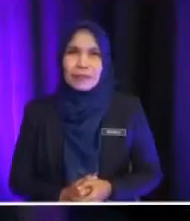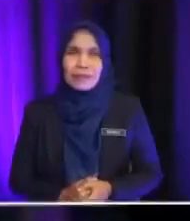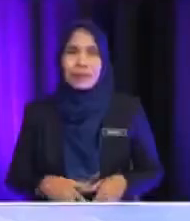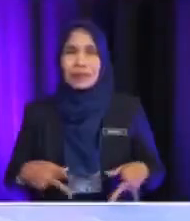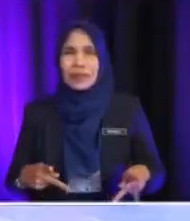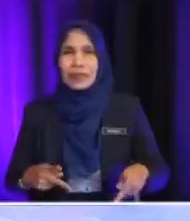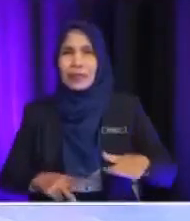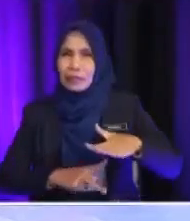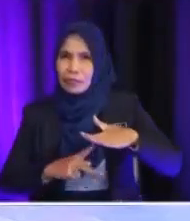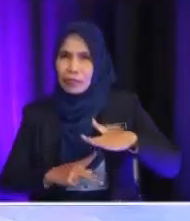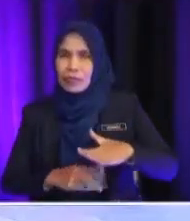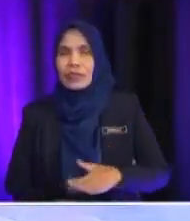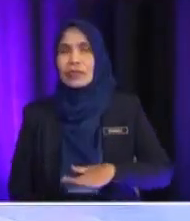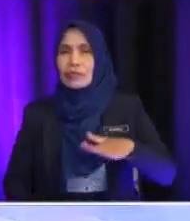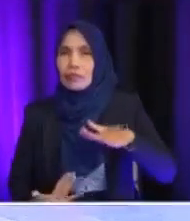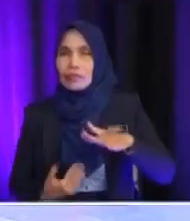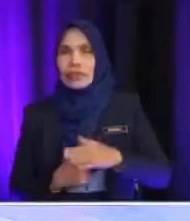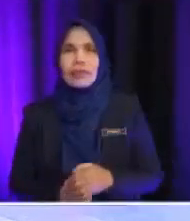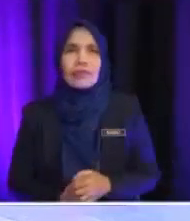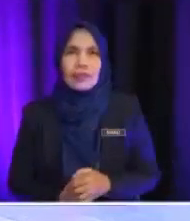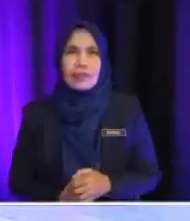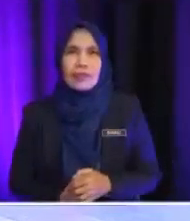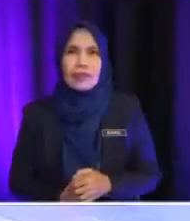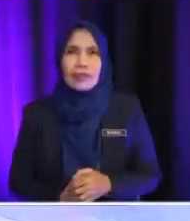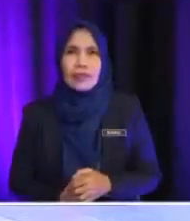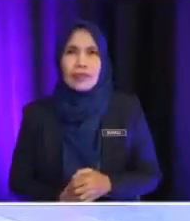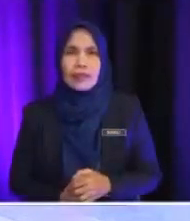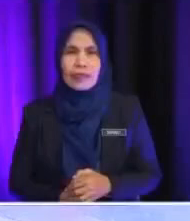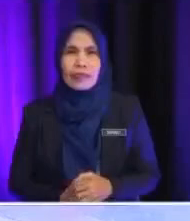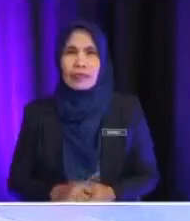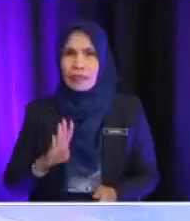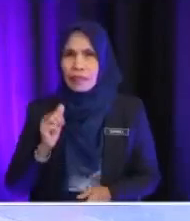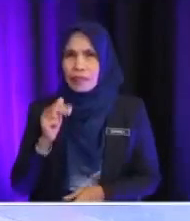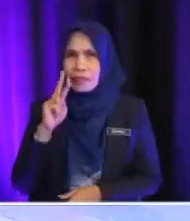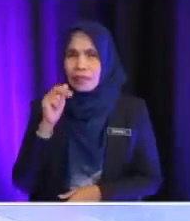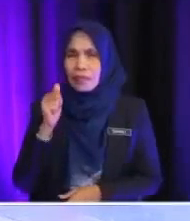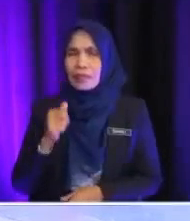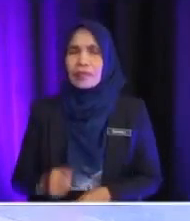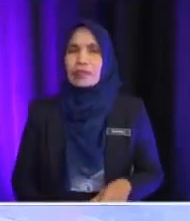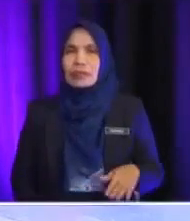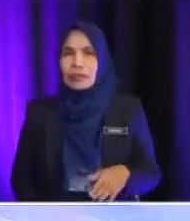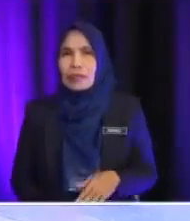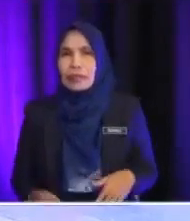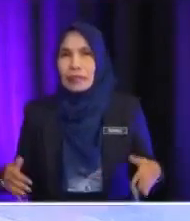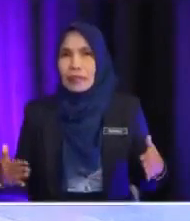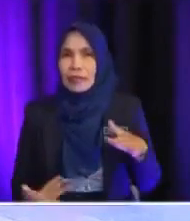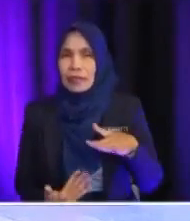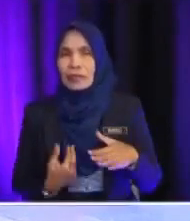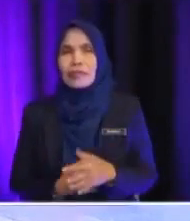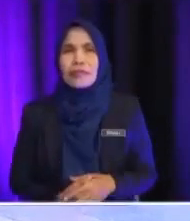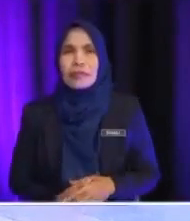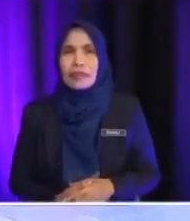kaedah memanggang ni dia menggunakan macam Ria cakap tadi, menggunakan sama ada bara api ataupun kita boleh